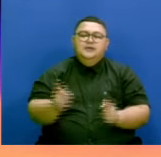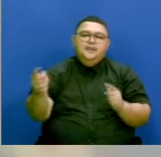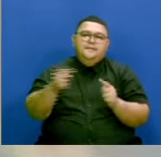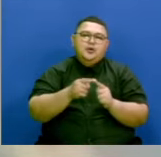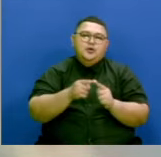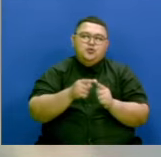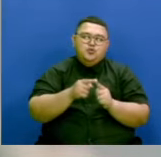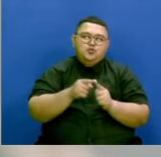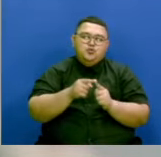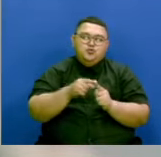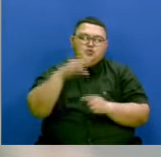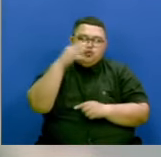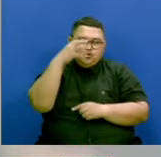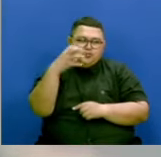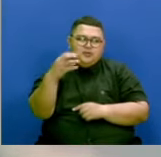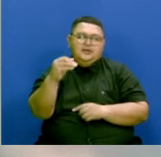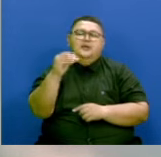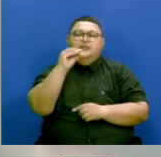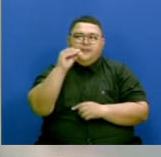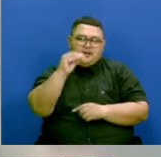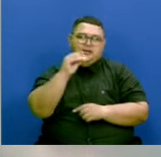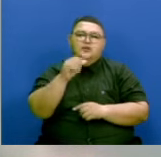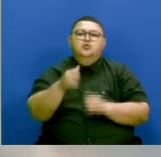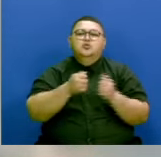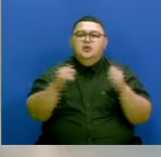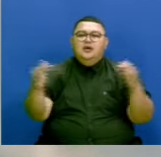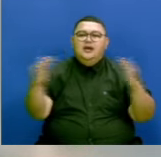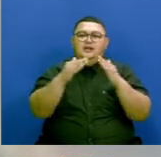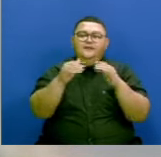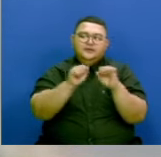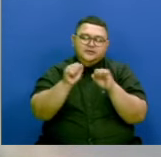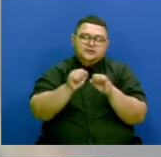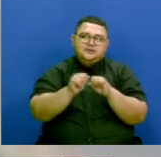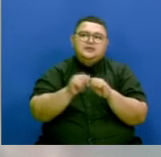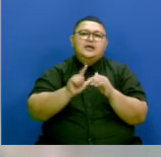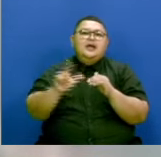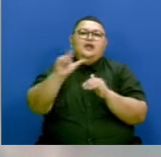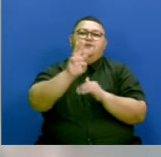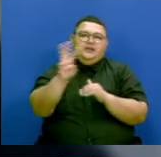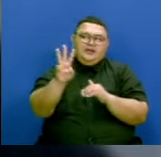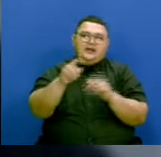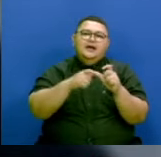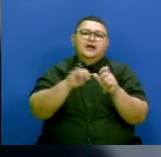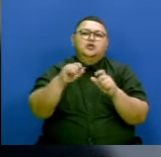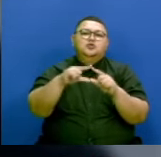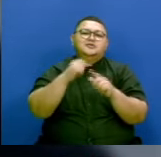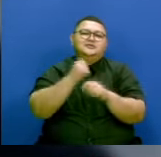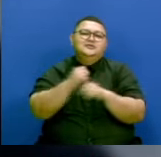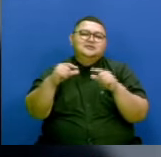petang, tingkat aktivitas Gunung Merapi masih ditetapkan pada level 3 atau siaga.